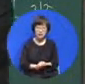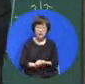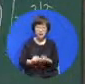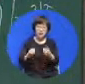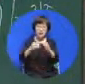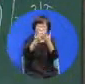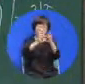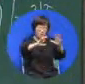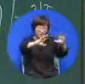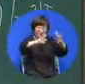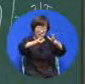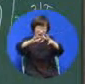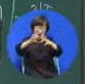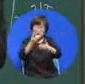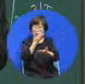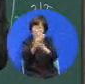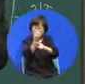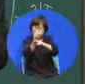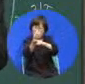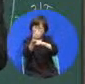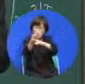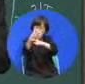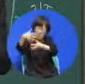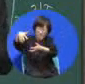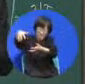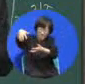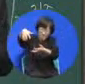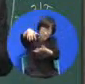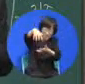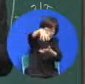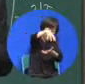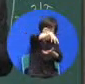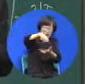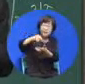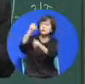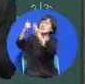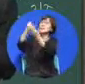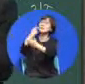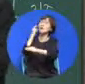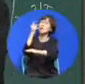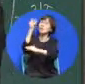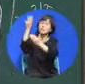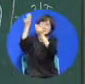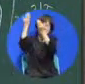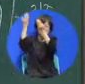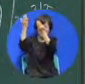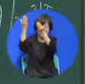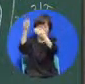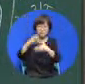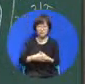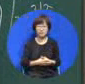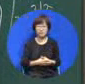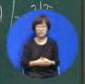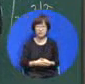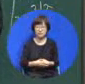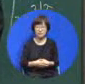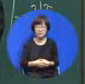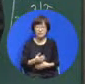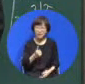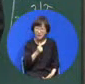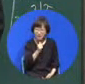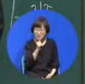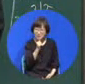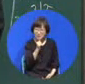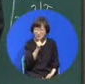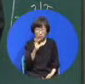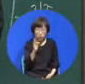모든 보배가 돌아와서 하나님께 영광 돌릴 것이니. All the treasures will return and everyone will give glory to God. 가난하냐? Are